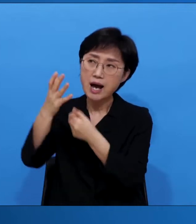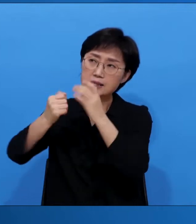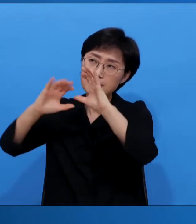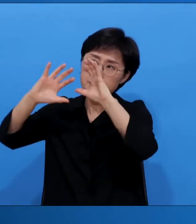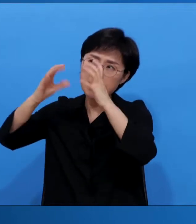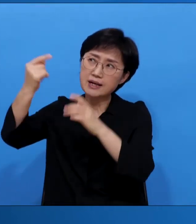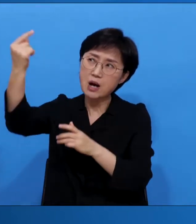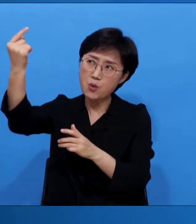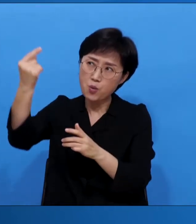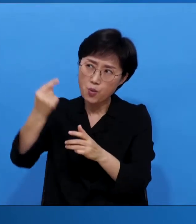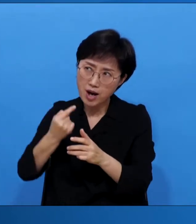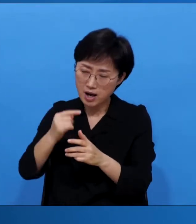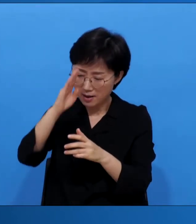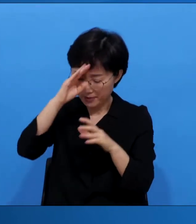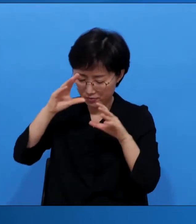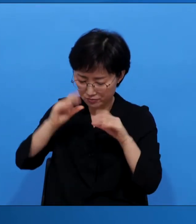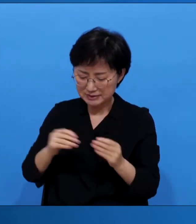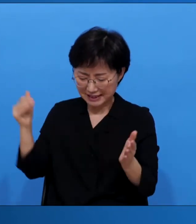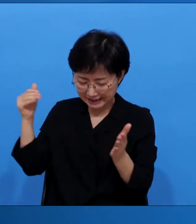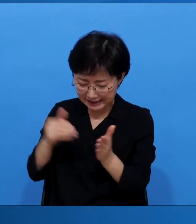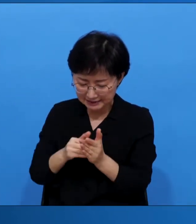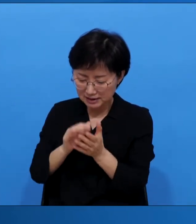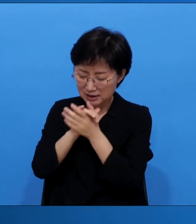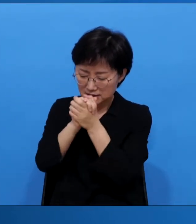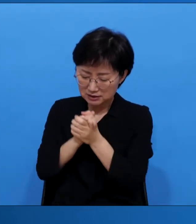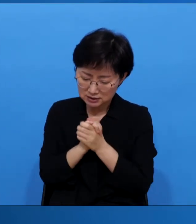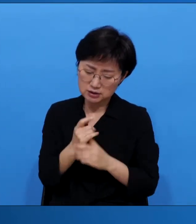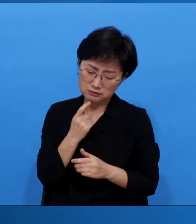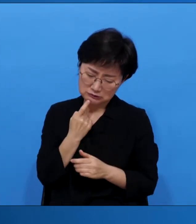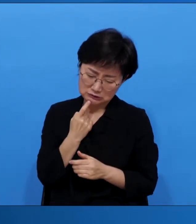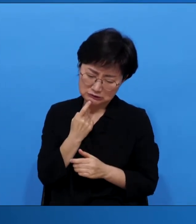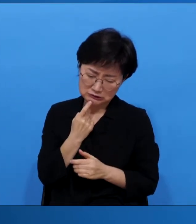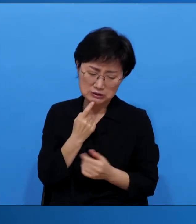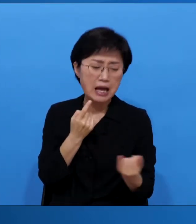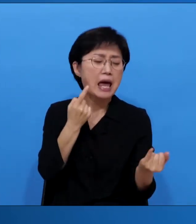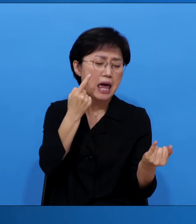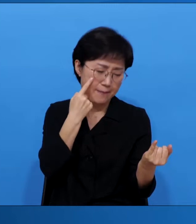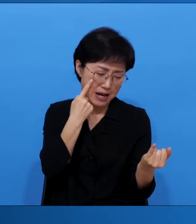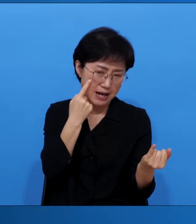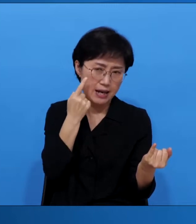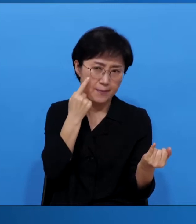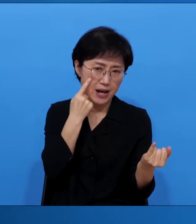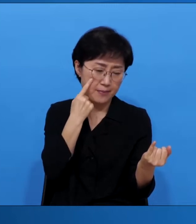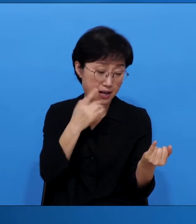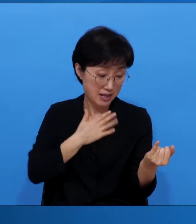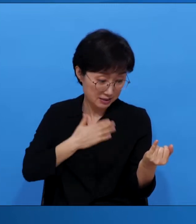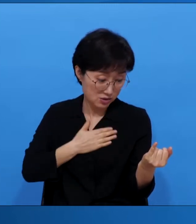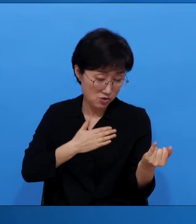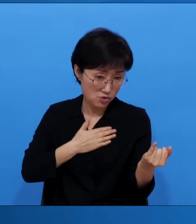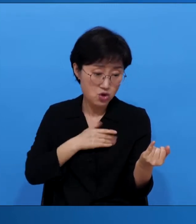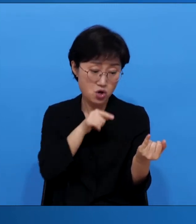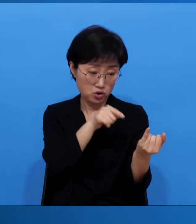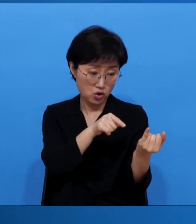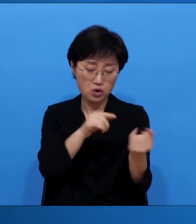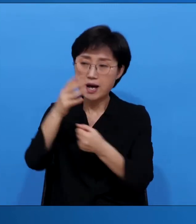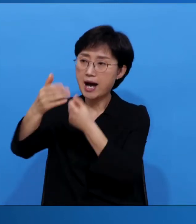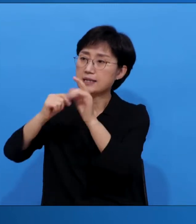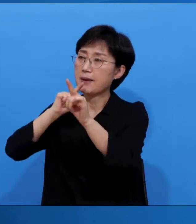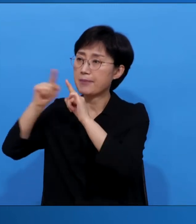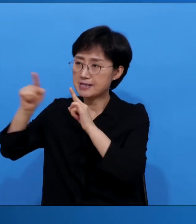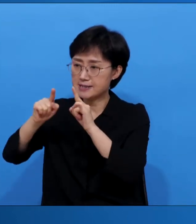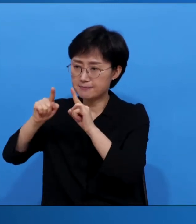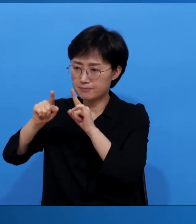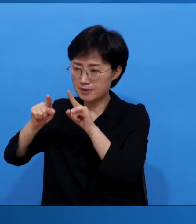you pray? Until you're able to experience the power of God so that that problem that you're experiencing is healed. 그래서 내가 하나님의 말씀 그게 관한